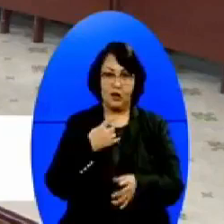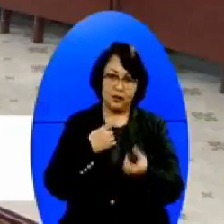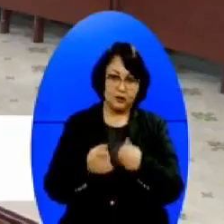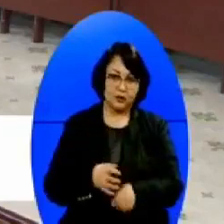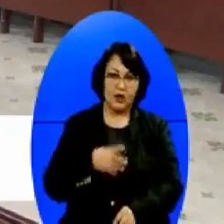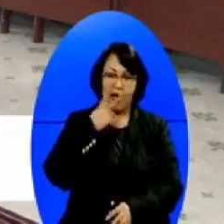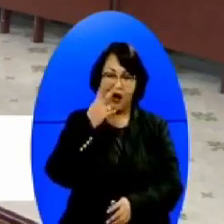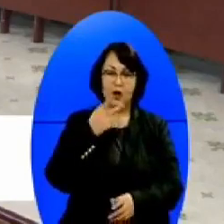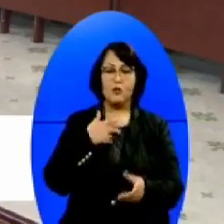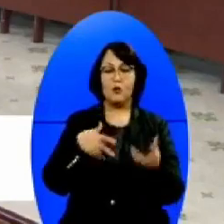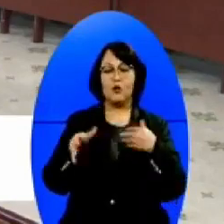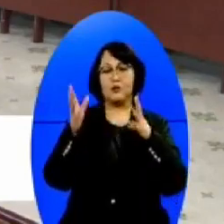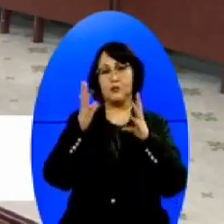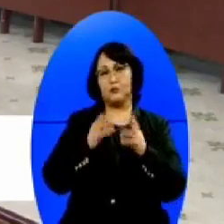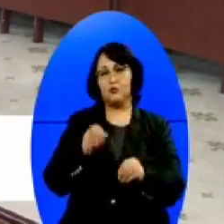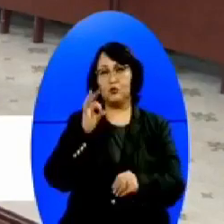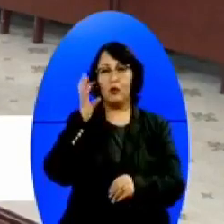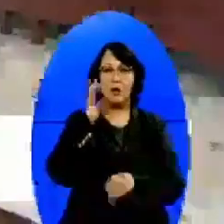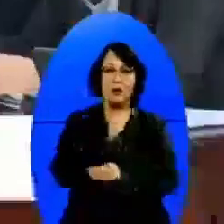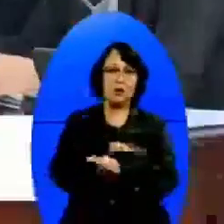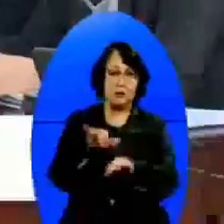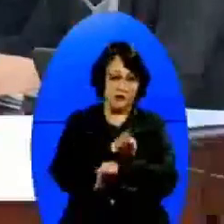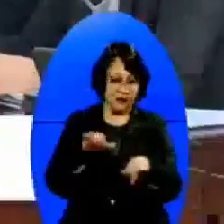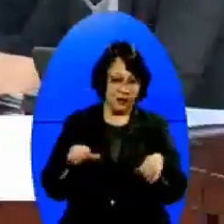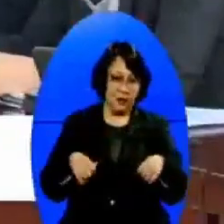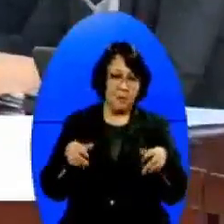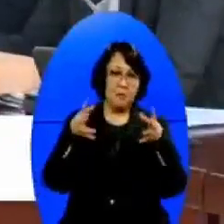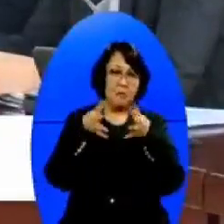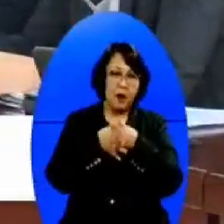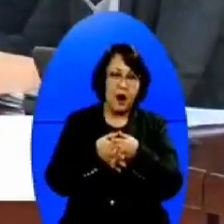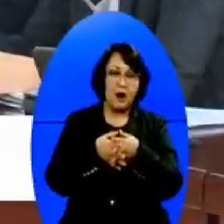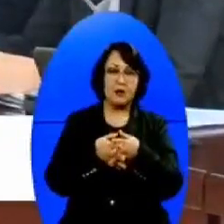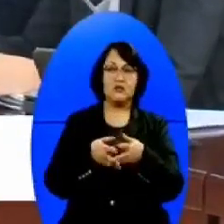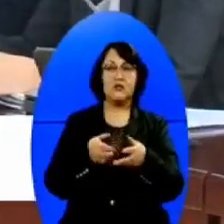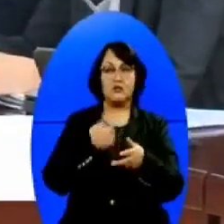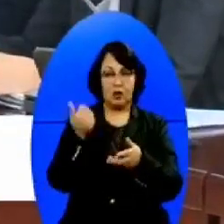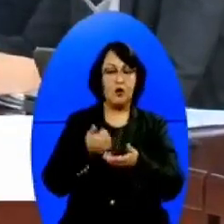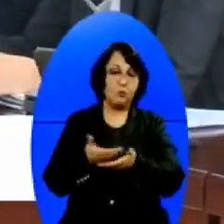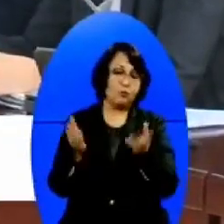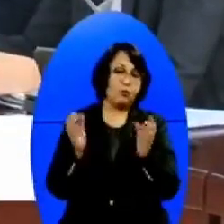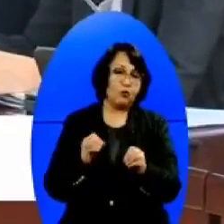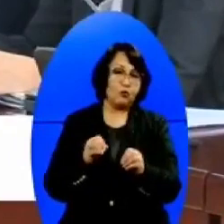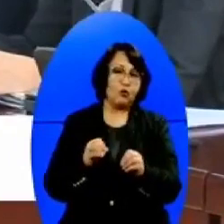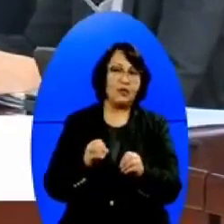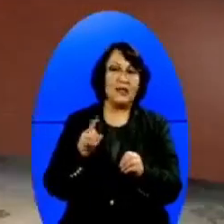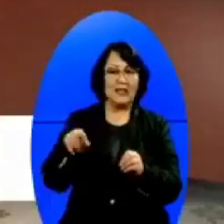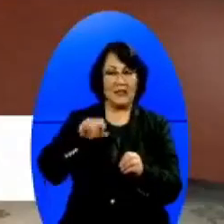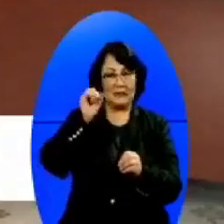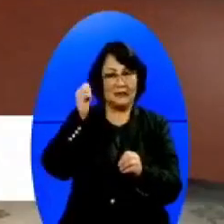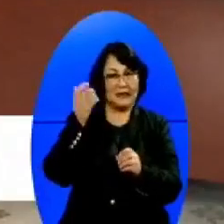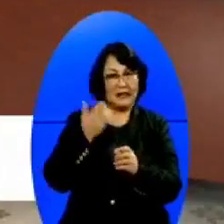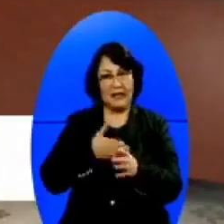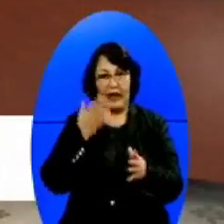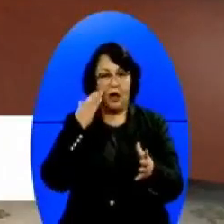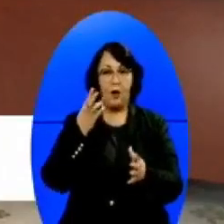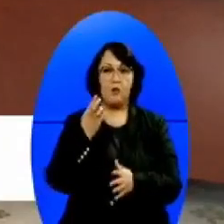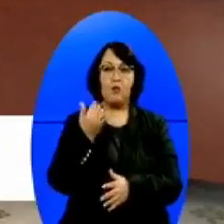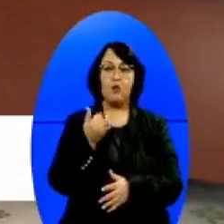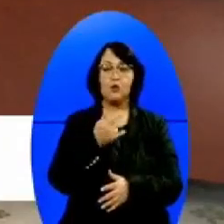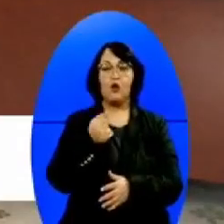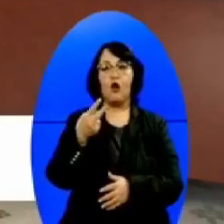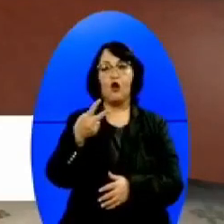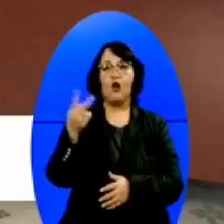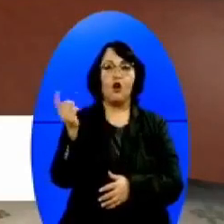орчны бохирдлыг шийдвэрлэх зөв гарц нь иргэдийг орон сууцжуулах. Энэ чиглэлд өргөдлийн байнгын хороо анхаарч гацчихад байсан Буян тухай хоёр хороолын